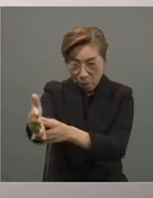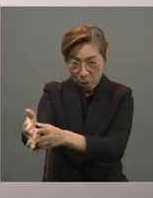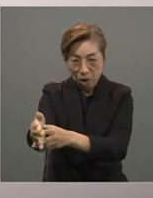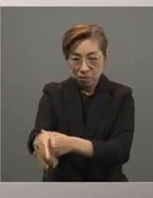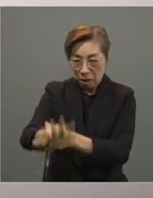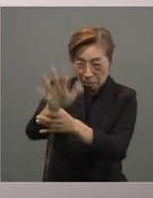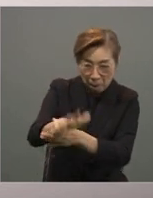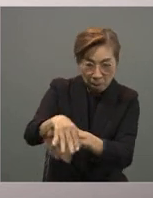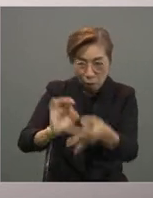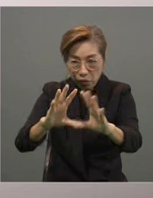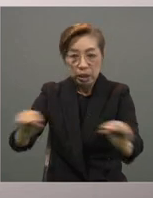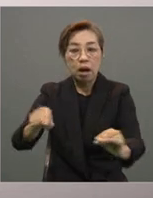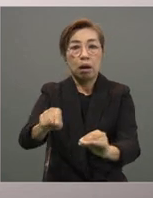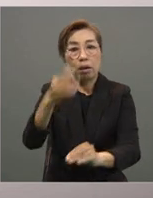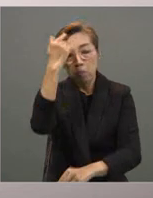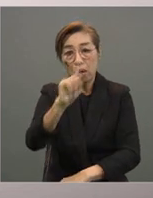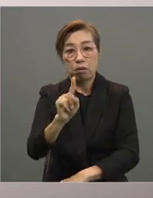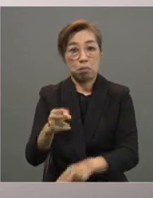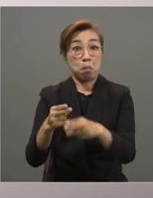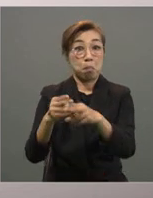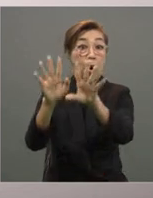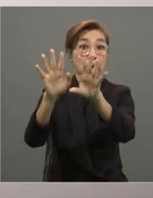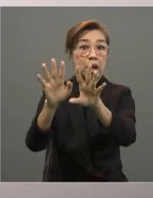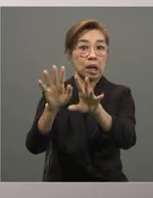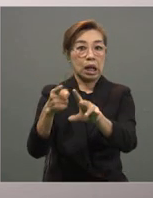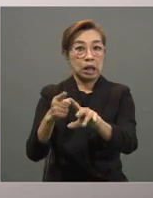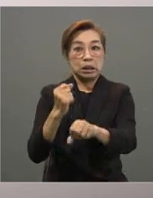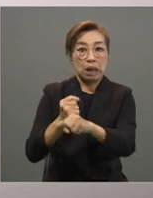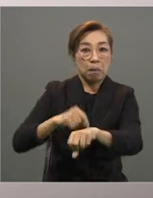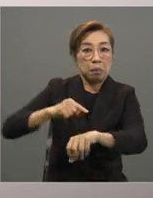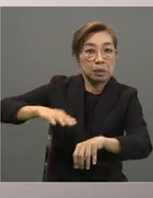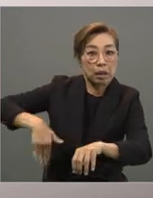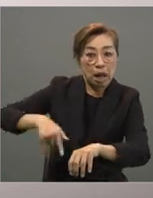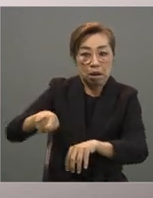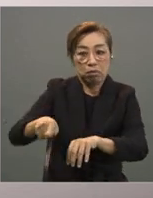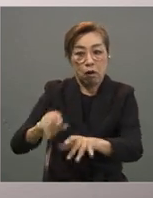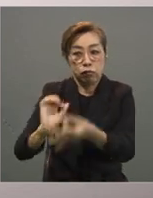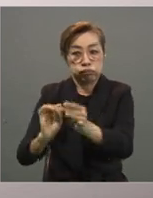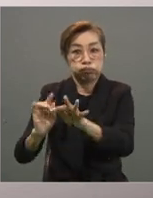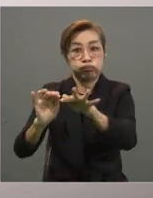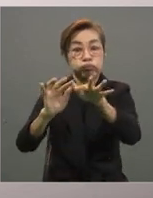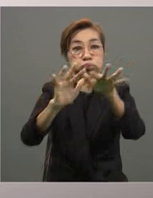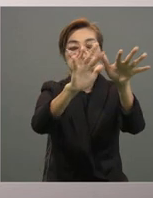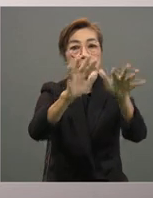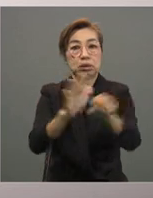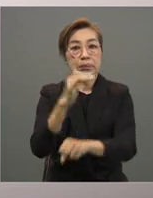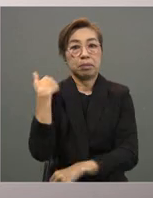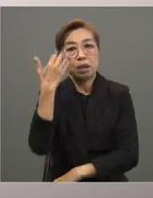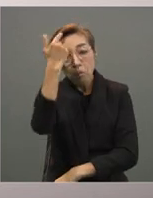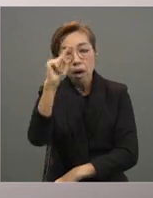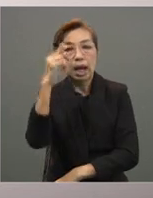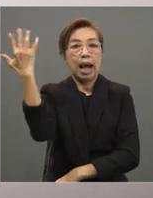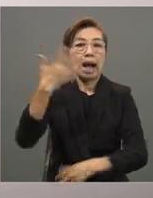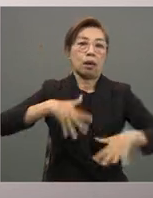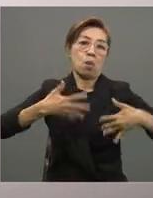อย่างเร่งด่วนแล้วนะคะเพราะเกิดว่าถ้าเกิดว่าไม่รีบเร่งดับไฟแล้วเนี่ยนะไฟป่ามันก็อาจจะลุกลามเพราะว่าตอนนี้เข้าสู่ฤดูร้อน